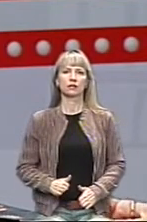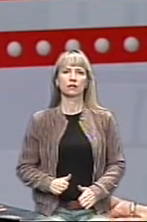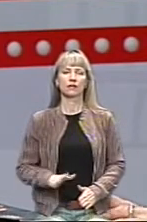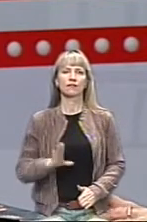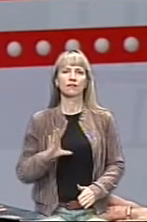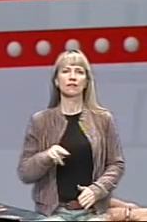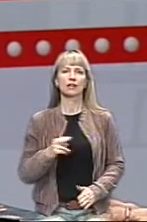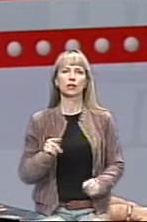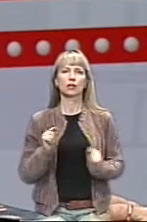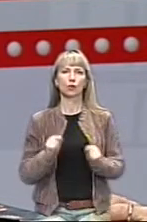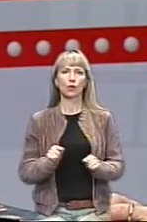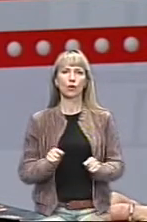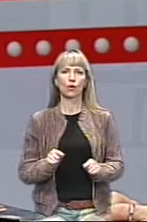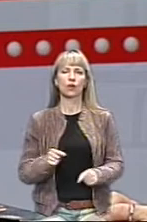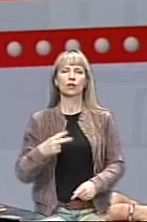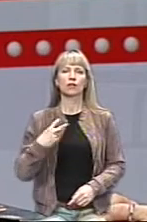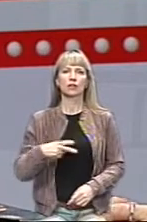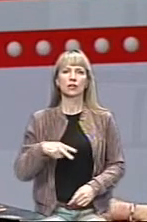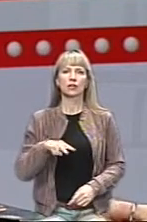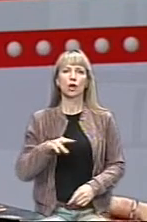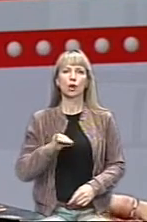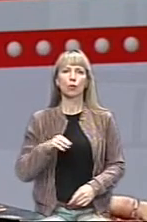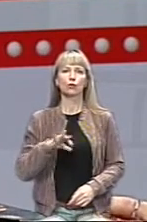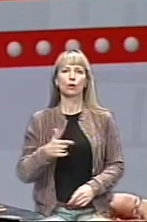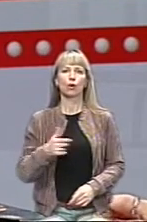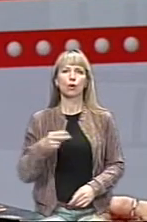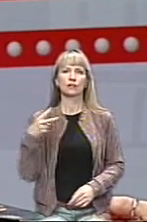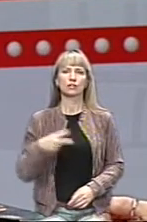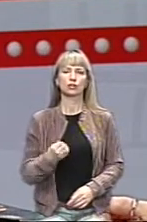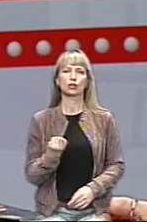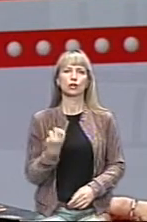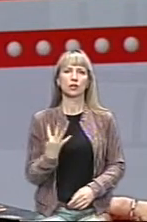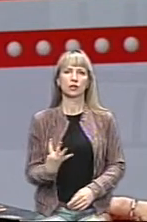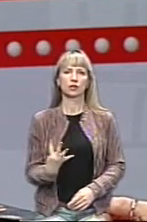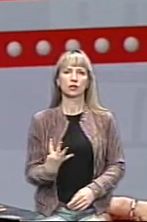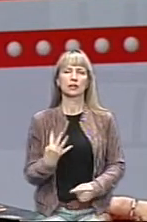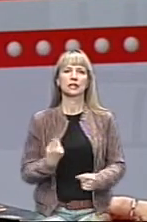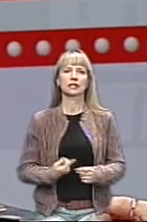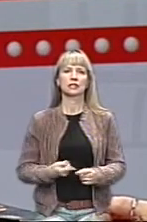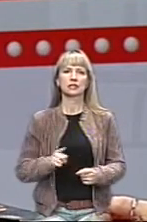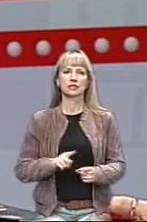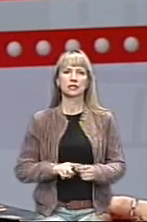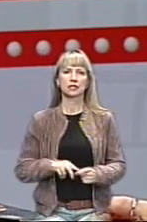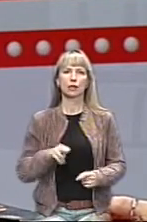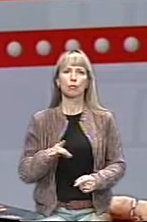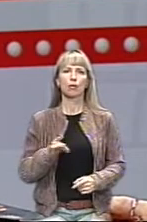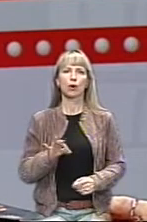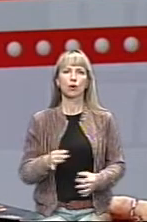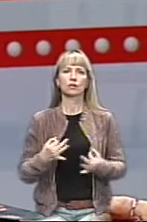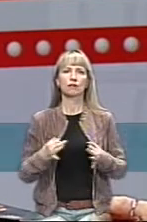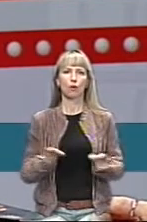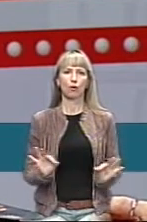Від того 20 лютого 2014-го це про